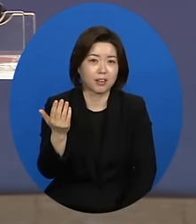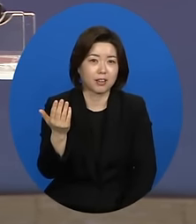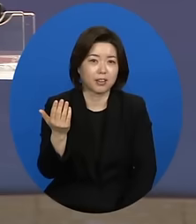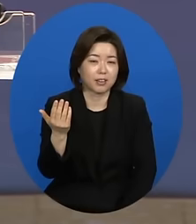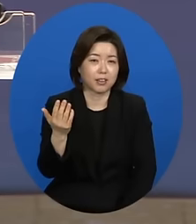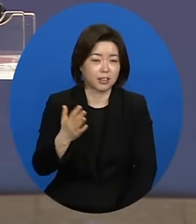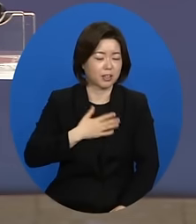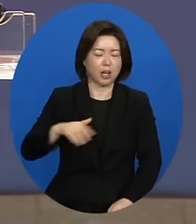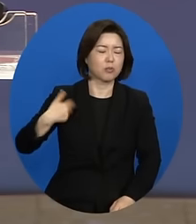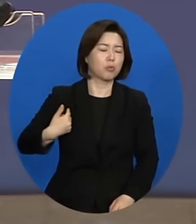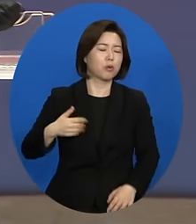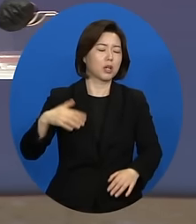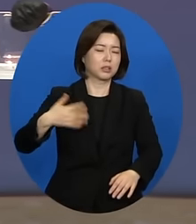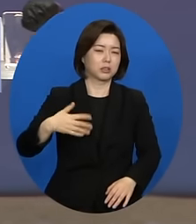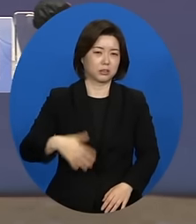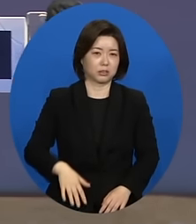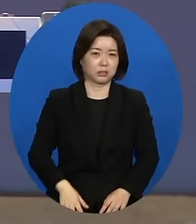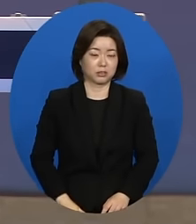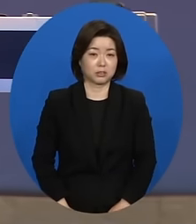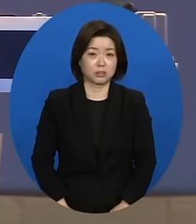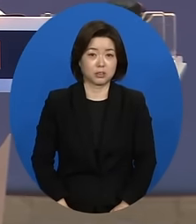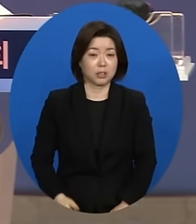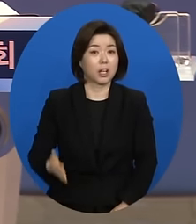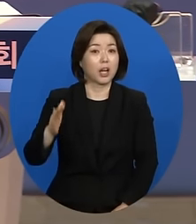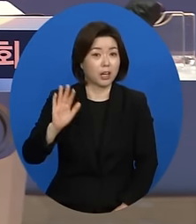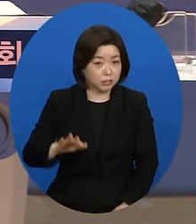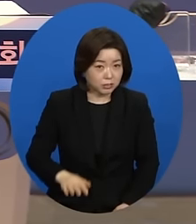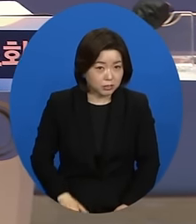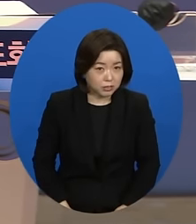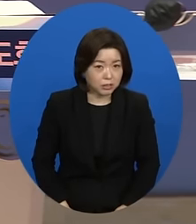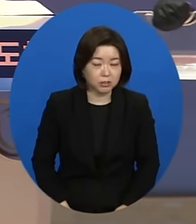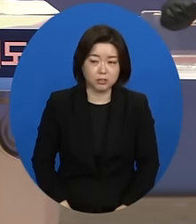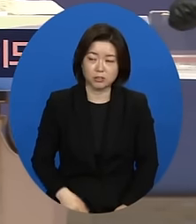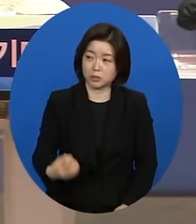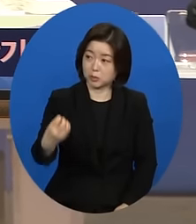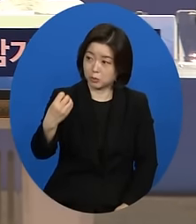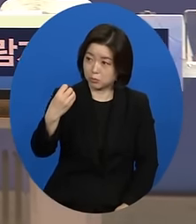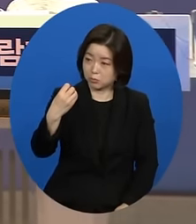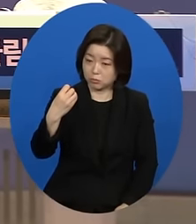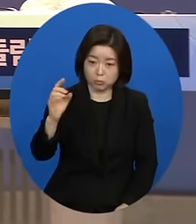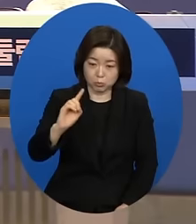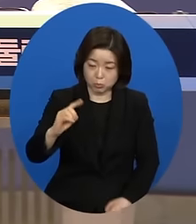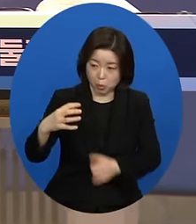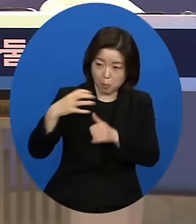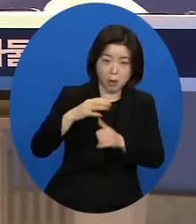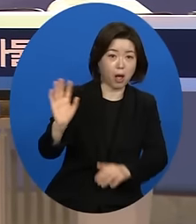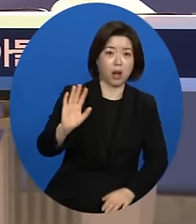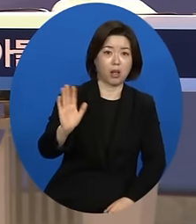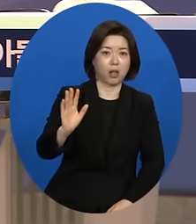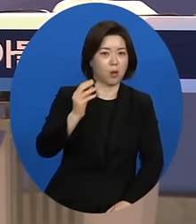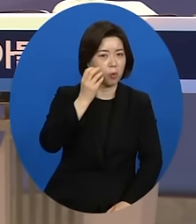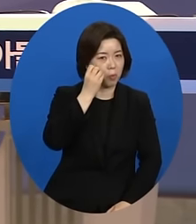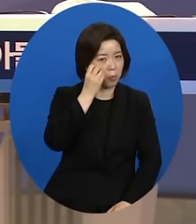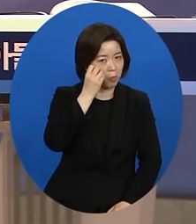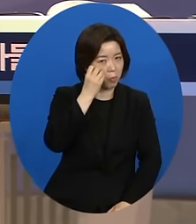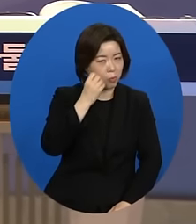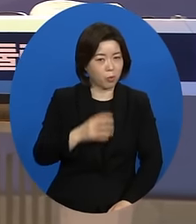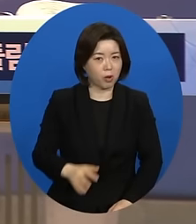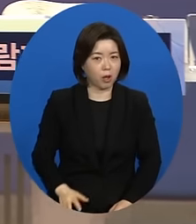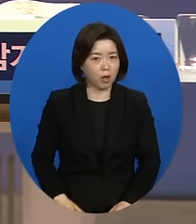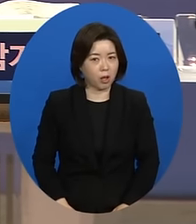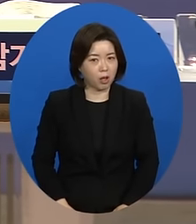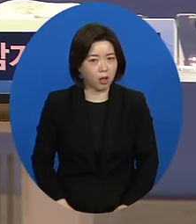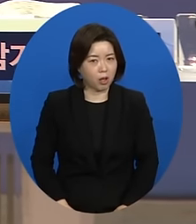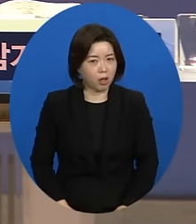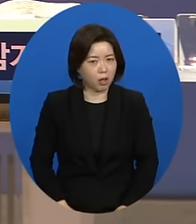저 몰라요, 아직. 그런데 아무 말 없는 게 이상한 거예요. Something